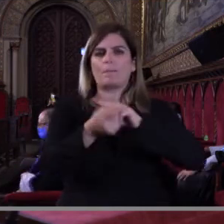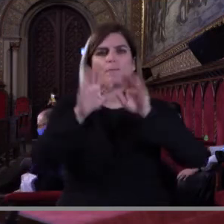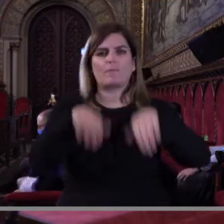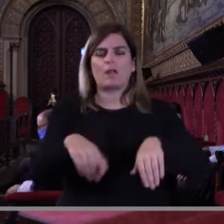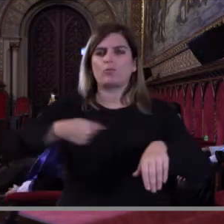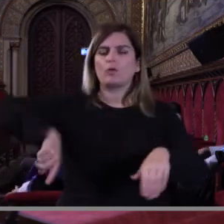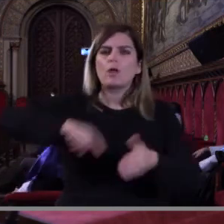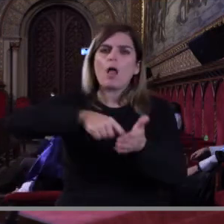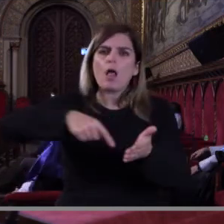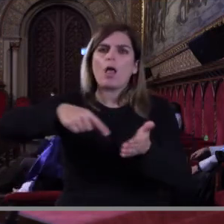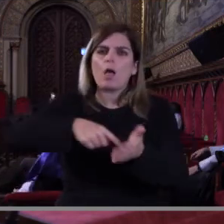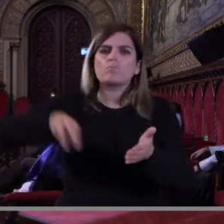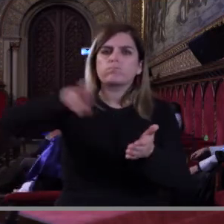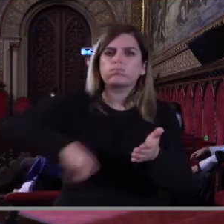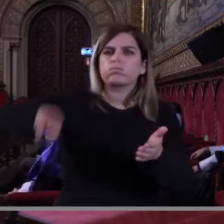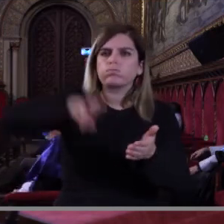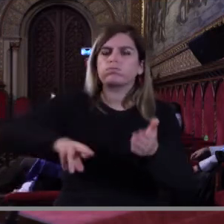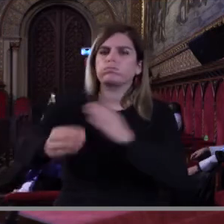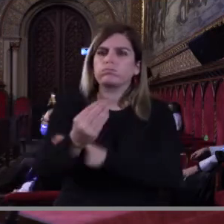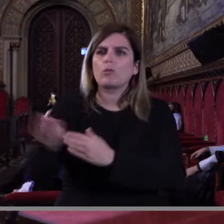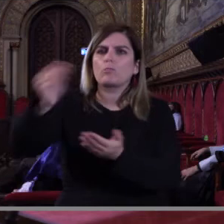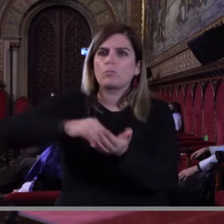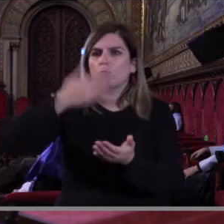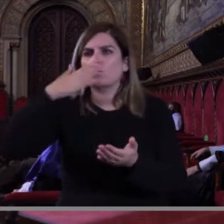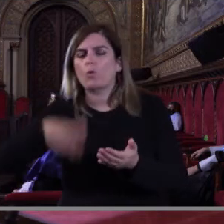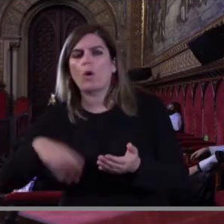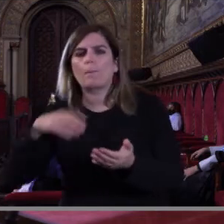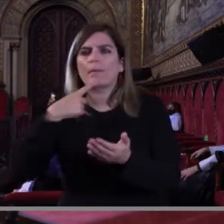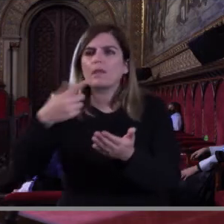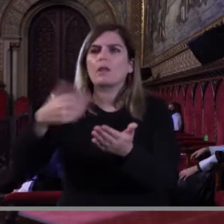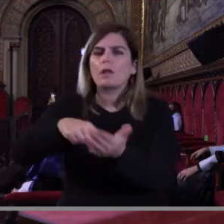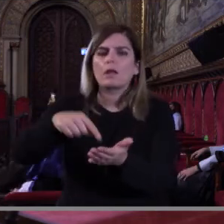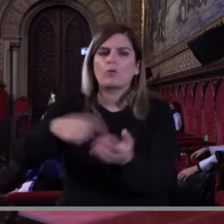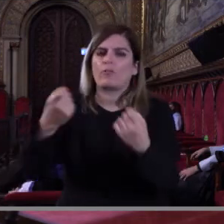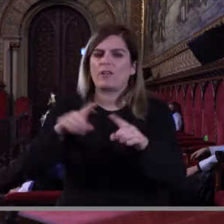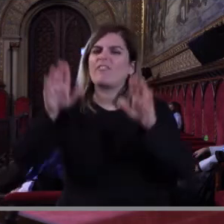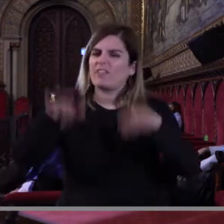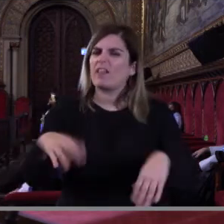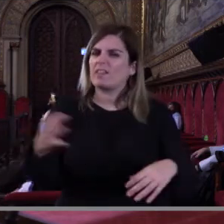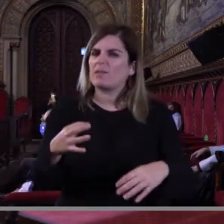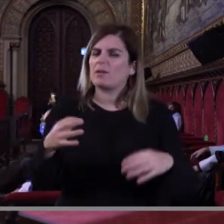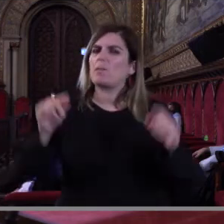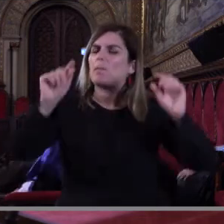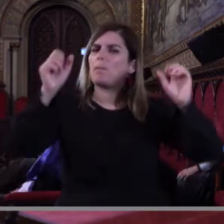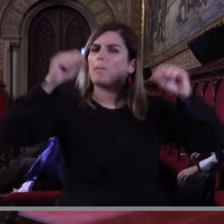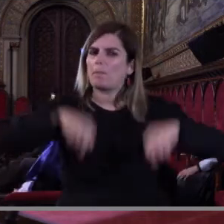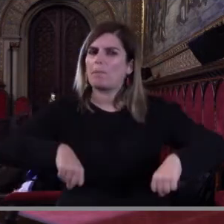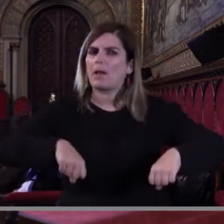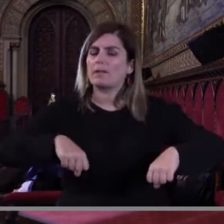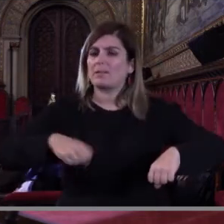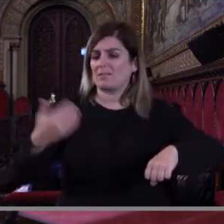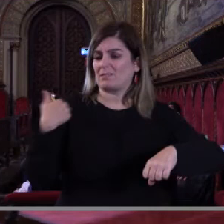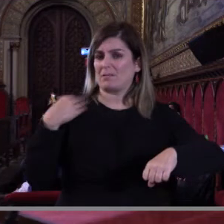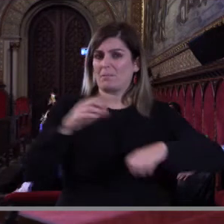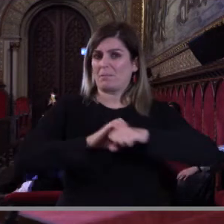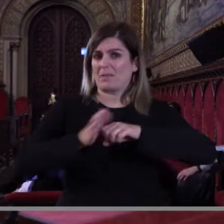reivindicar la necessitat d'un finançament adequat i es compleixi el Pacte Nacional per la Societat del Coneixement que just abans de la